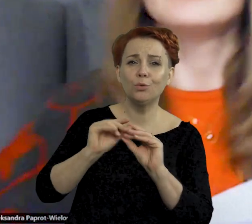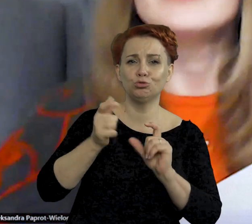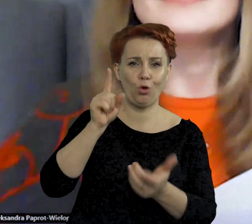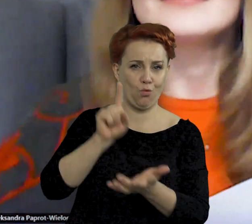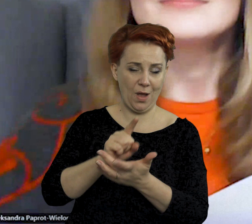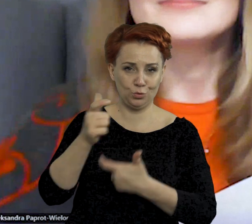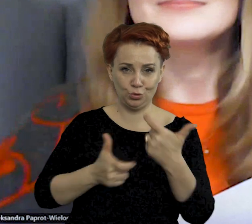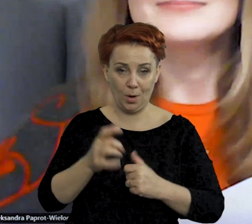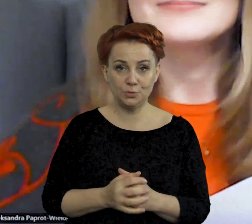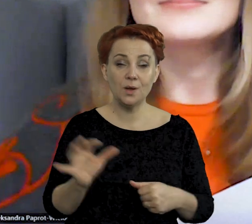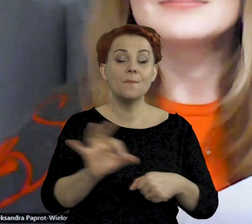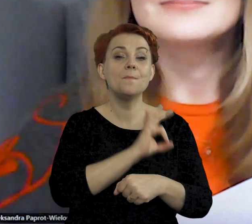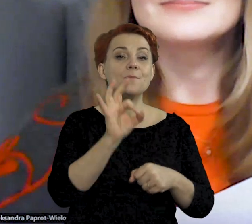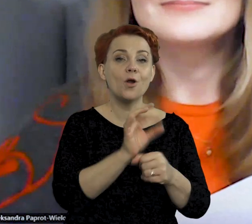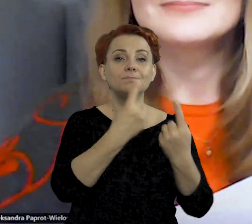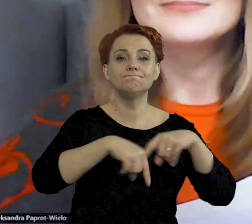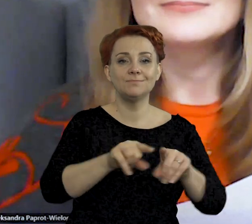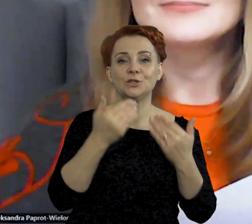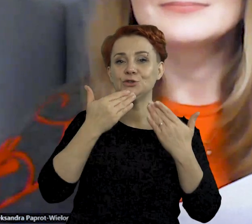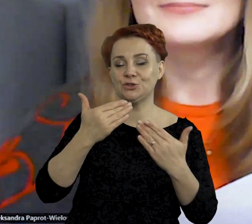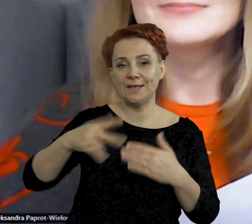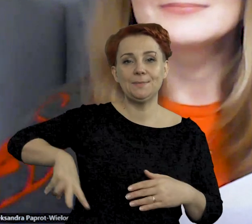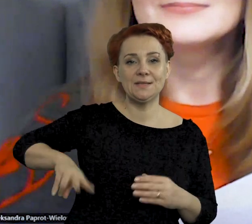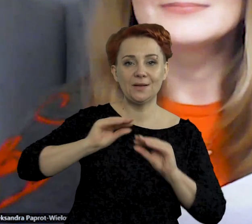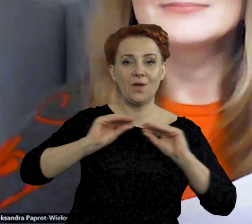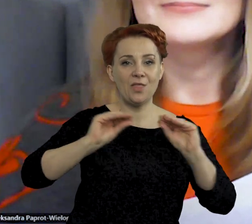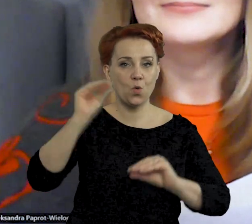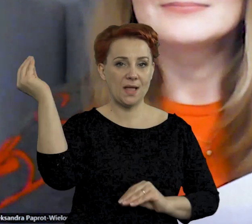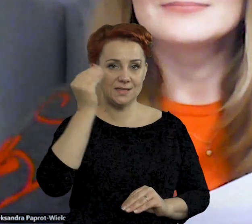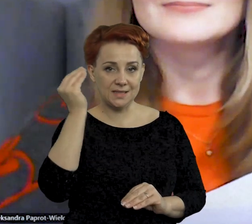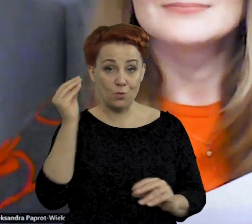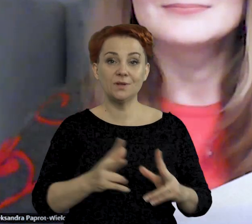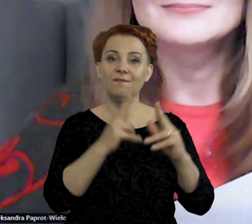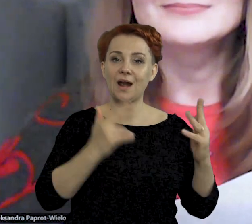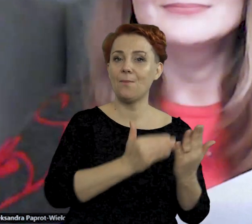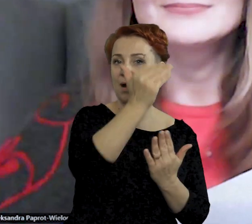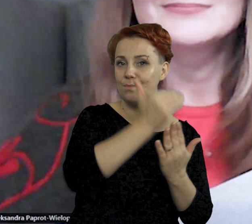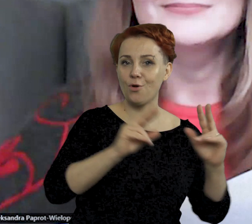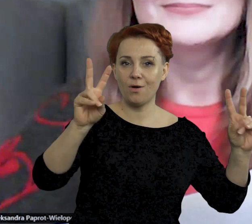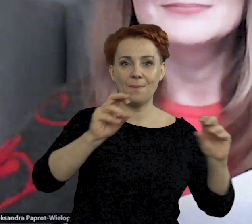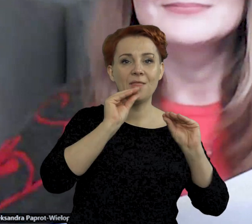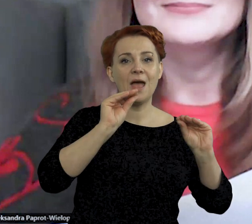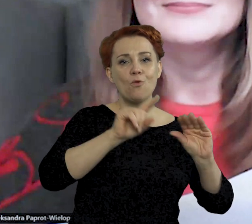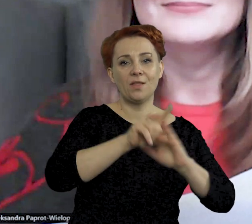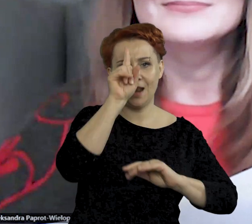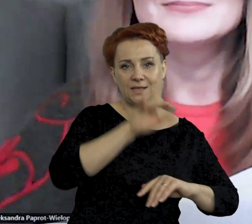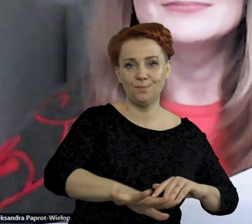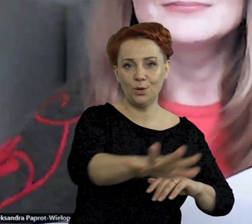etnografii. Projekt jest realizowany ze środków Ministerstwa Edukacji i Nauki w ramach programu Nauka dla